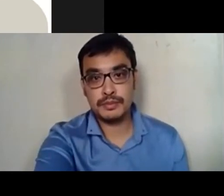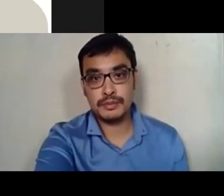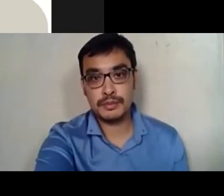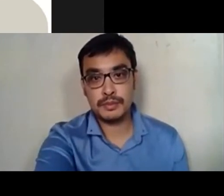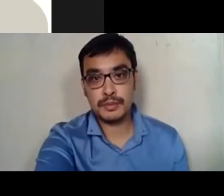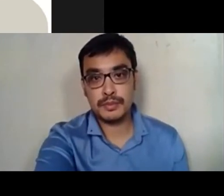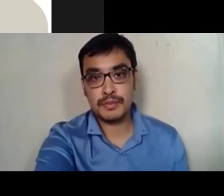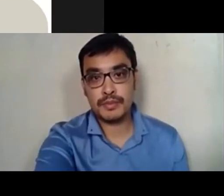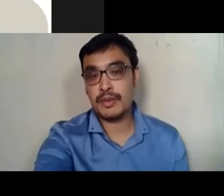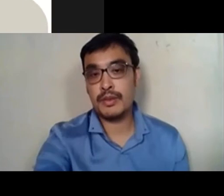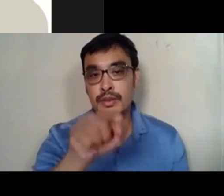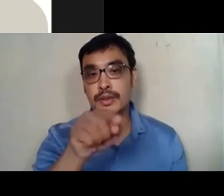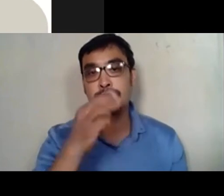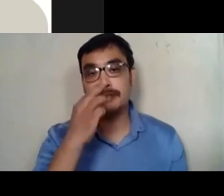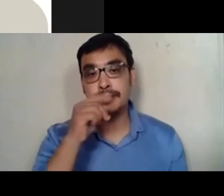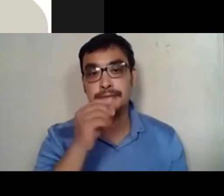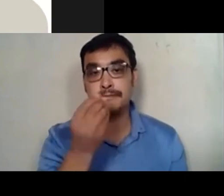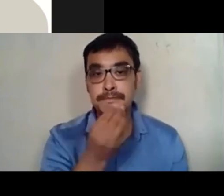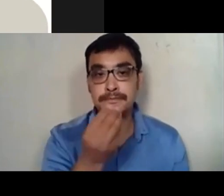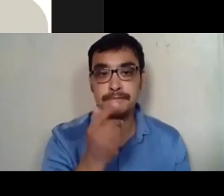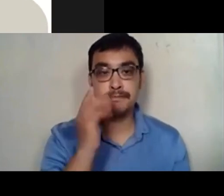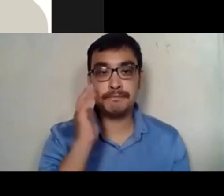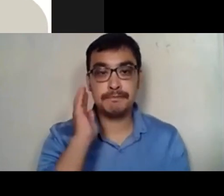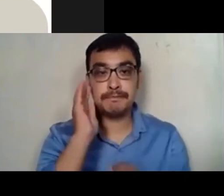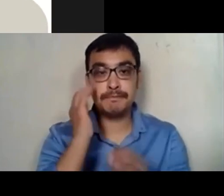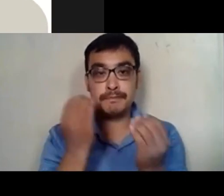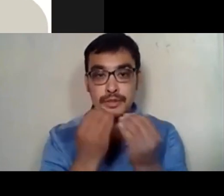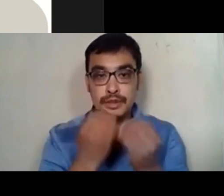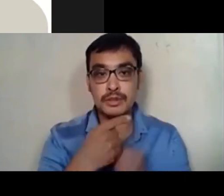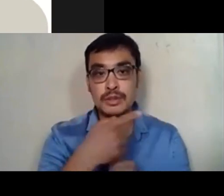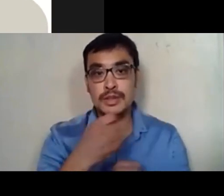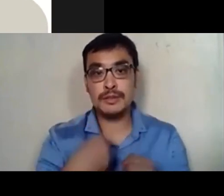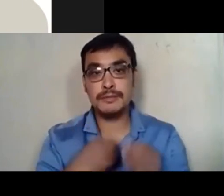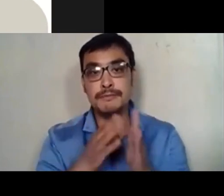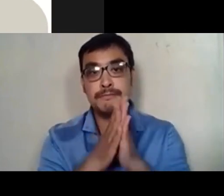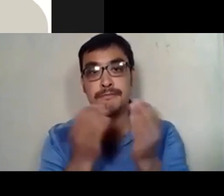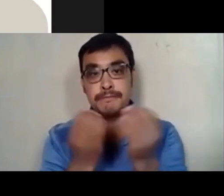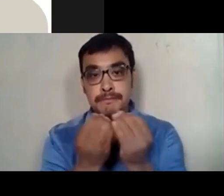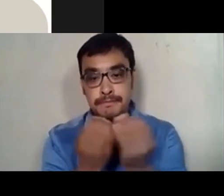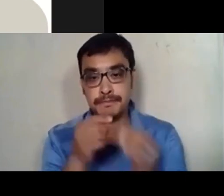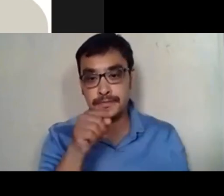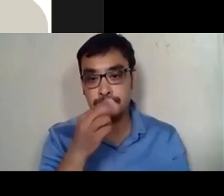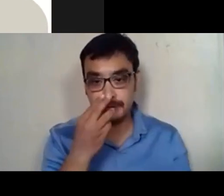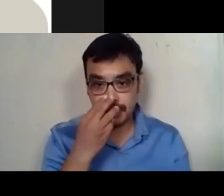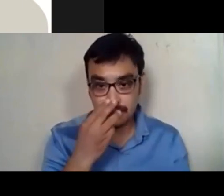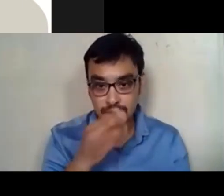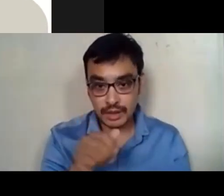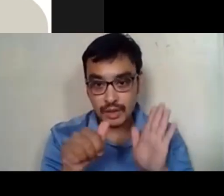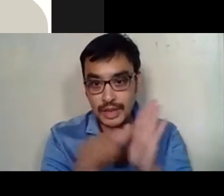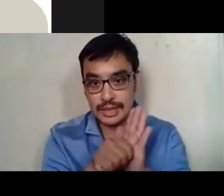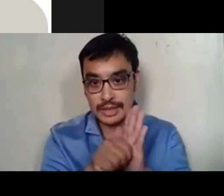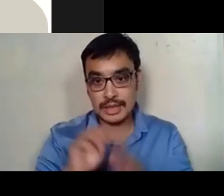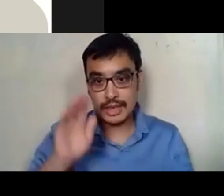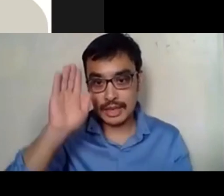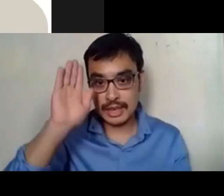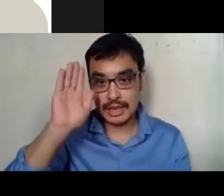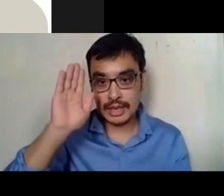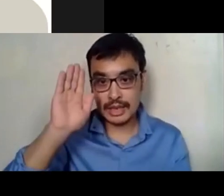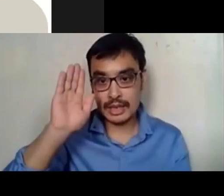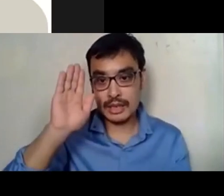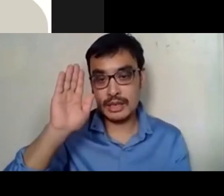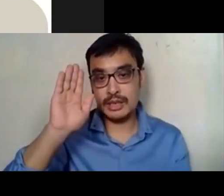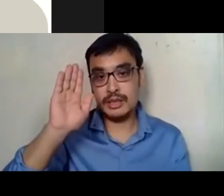यसबारे यहाँहरूको मन्तव्य राखिदिनु हुन म अनुरोध गर्दछु. यसमा अहिले अगाडि नै हात उठाउनु, यो